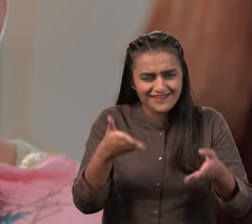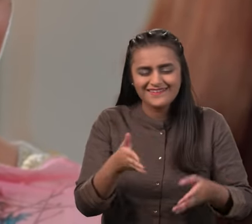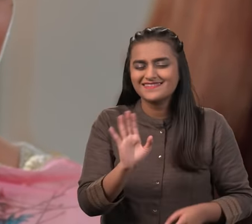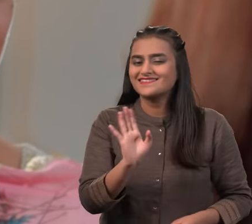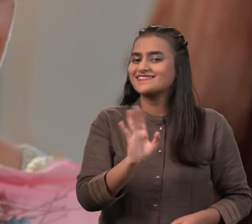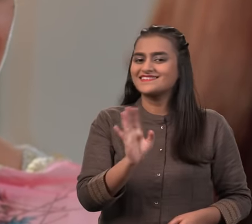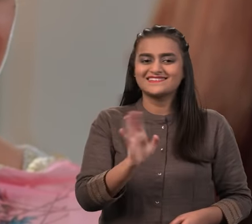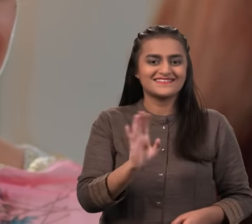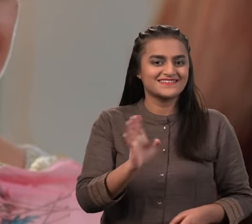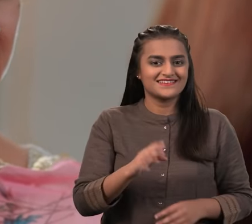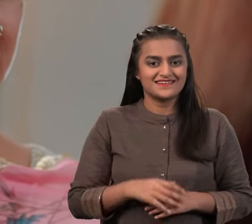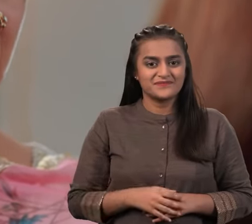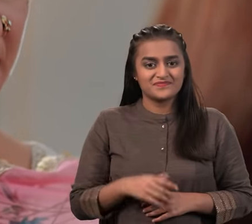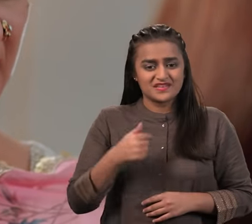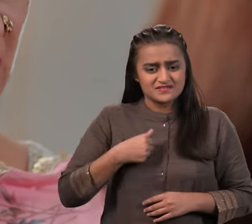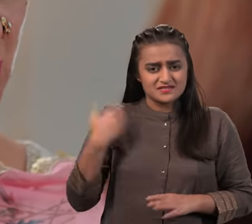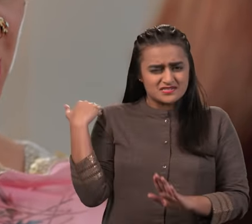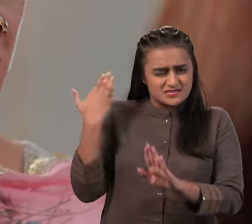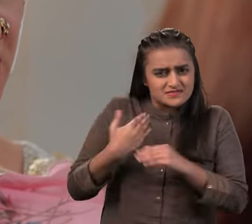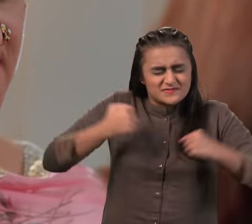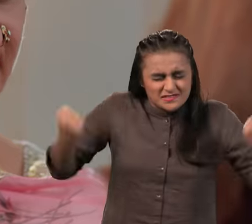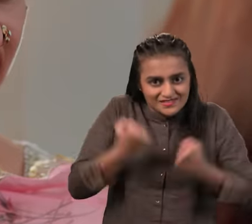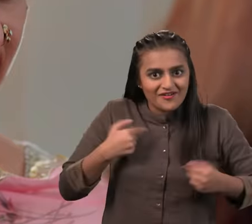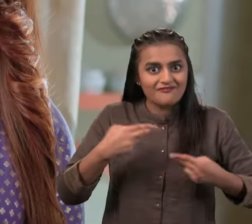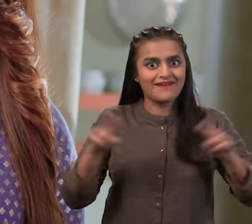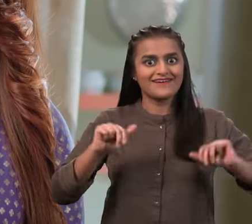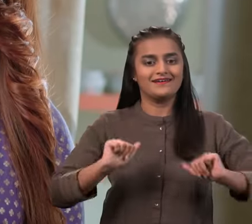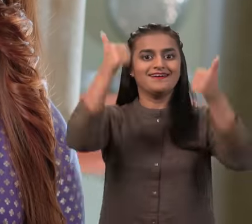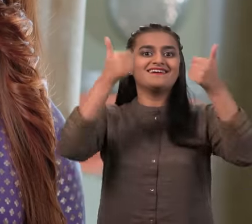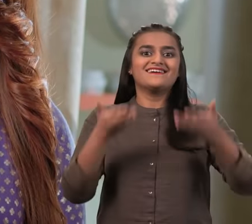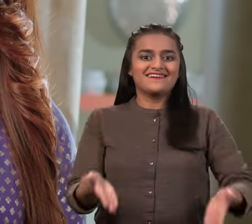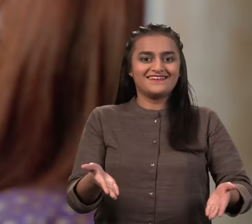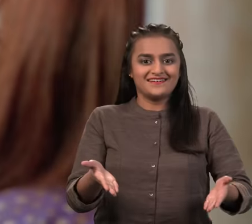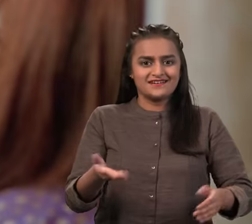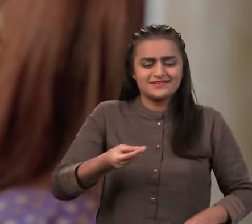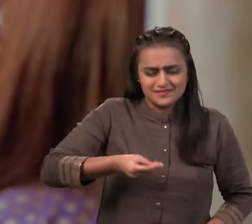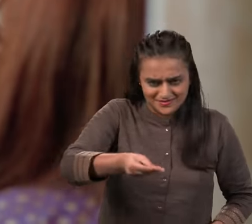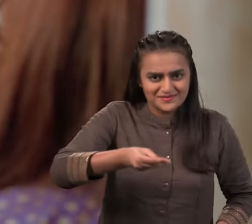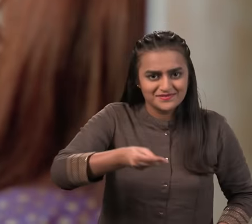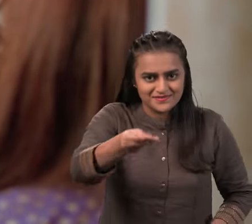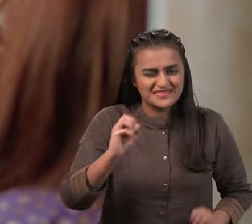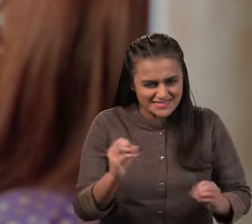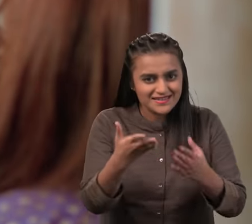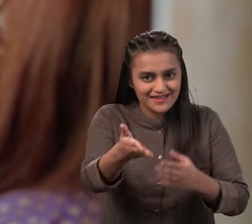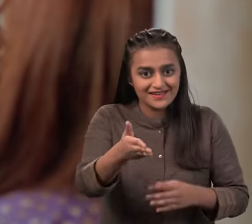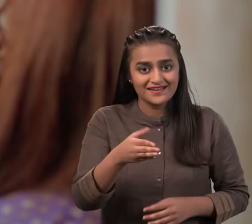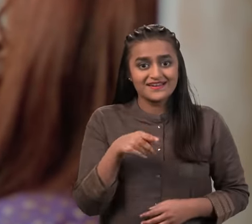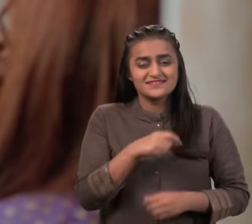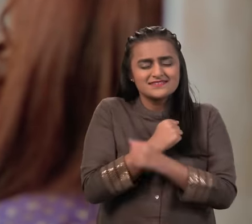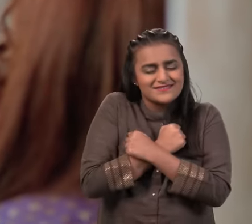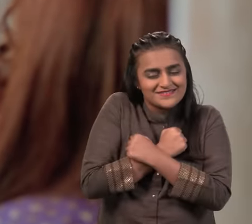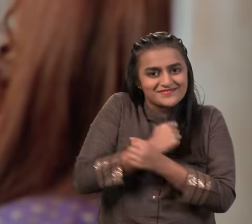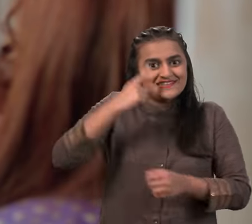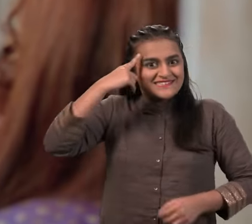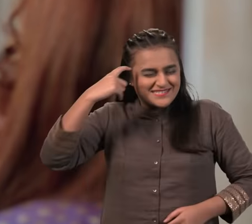हंगामा नहीं है, हमारी कोशिशों की जीत है। जल्द ही इस प्यार